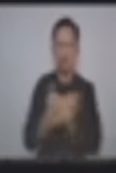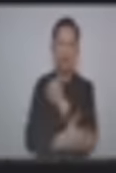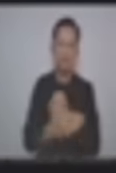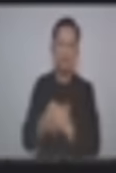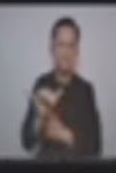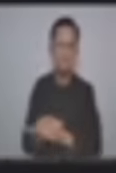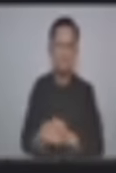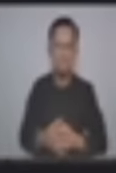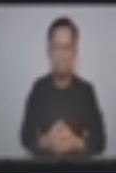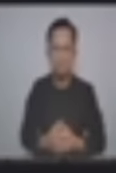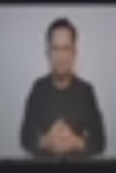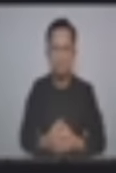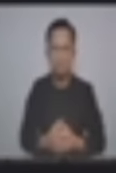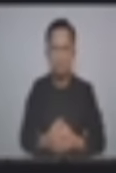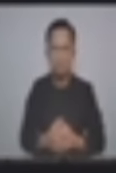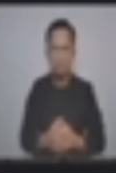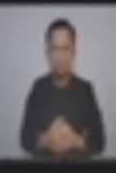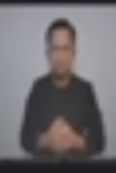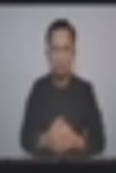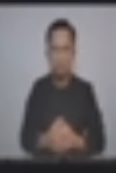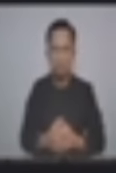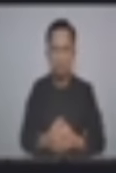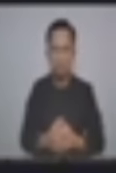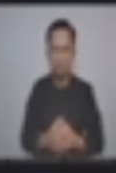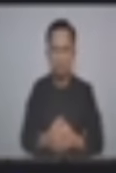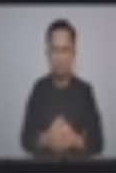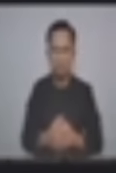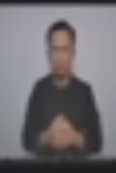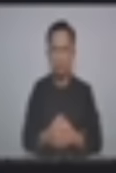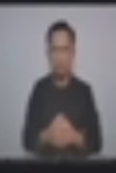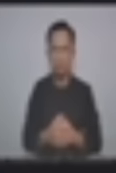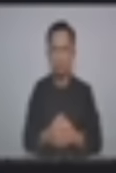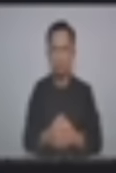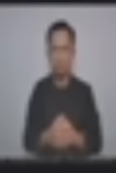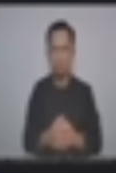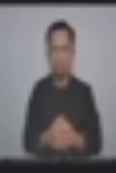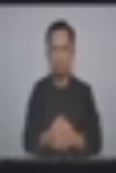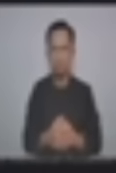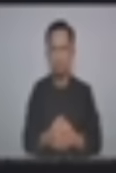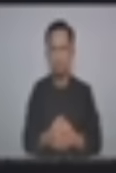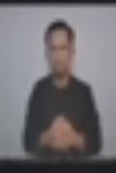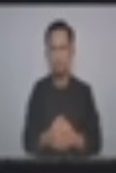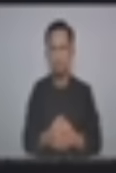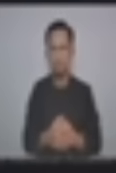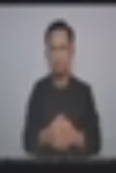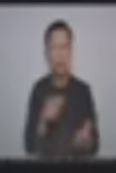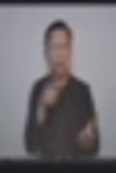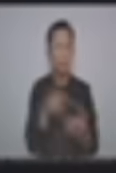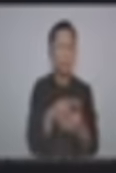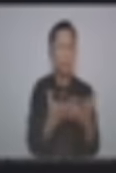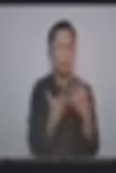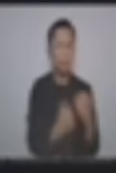negara Oleh karena itu manakala terdapat indikasi bahwa pemenuhan azasazzas dan prinsip-prinsip pemilu tidak